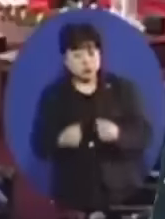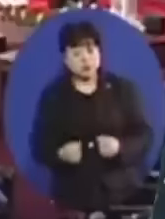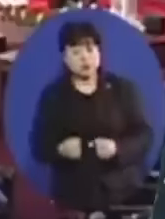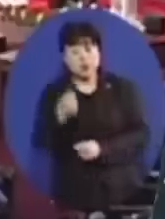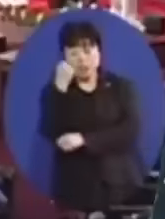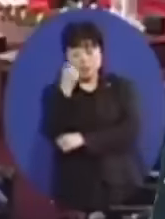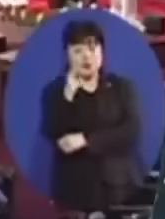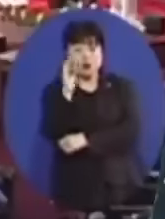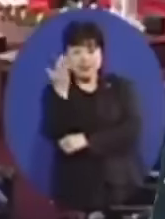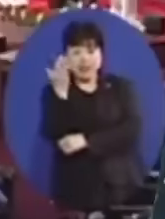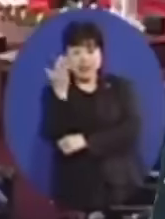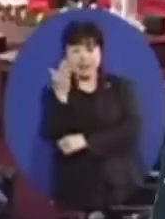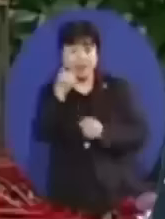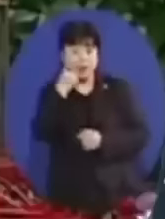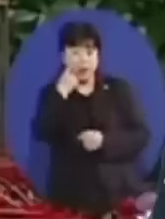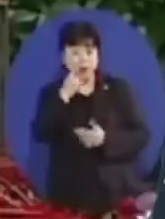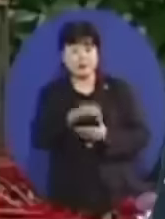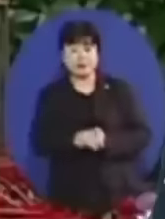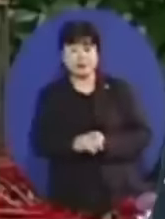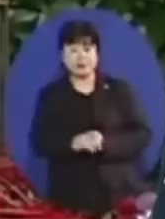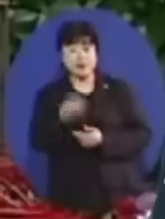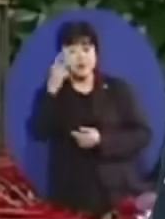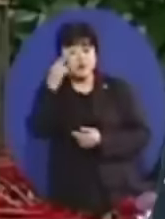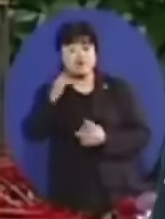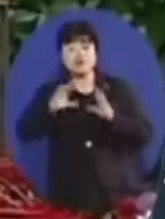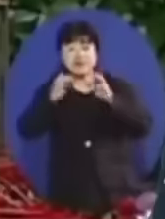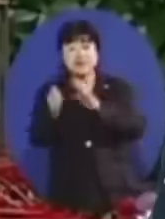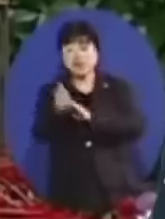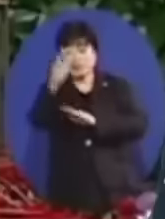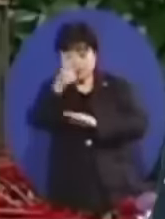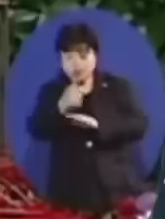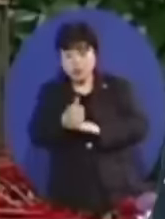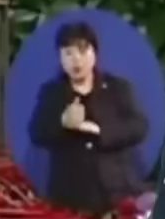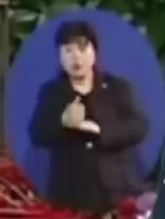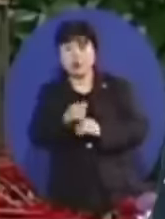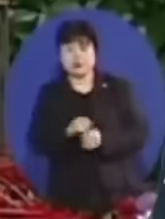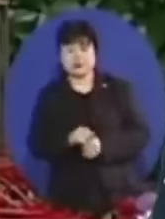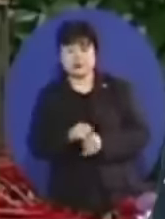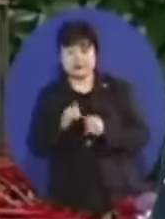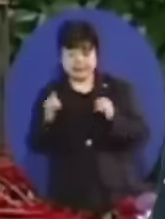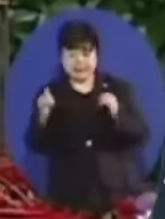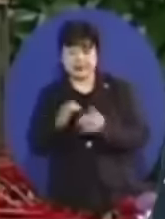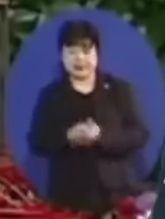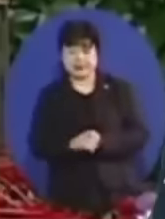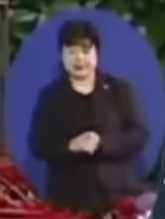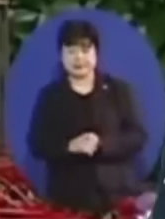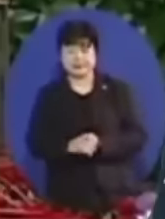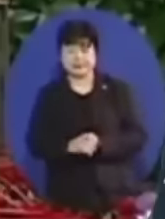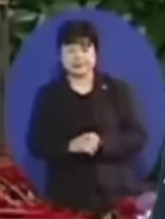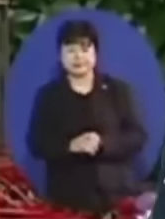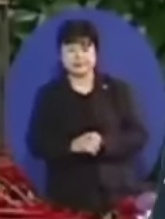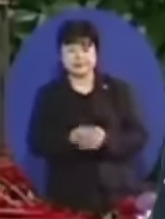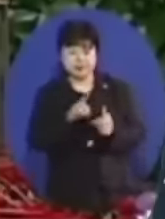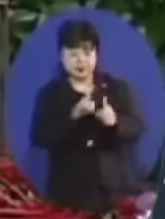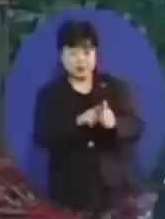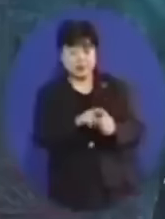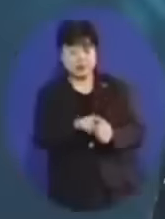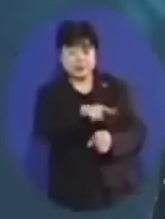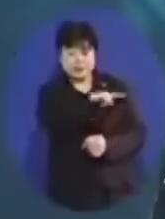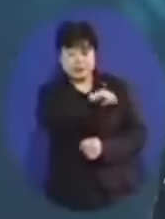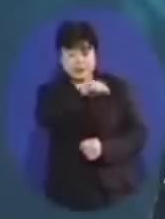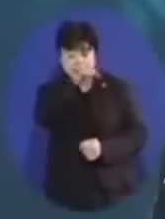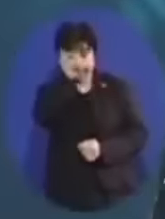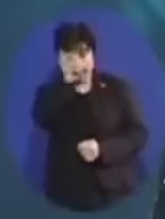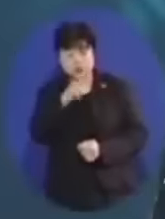근본이 되는 것입니다. 미국의 성공학자로서 컨설턴트인 마크 스티븐스는 최고의 경영자가